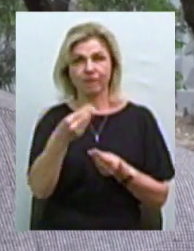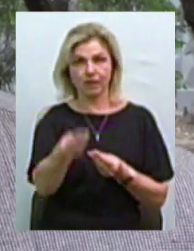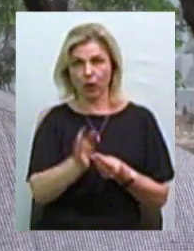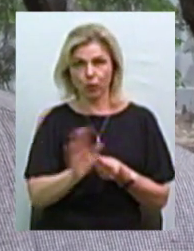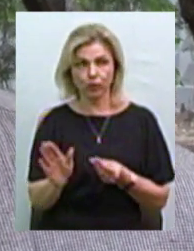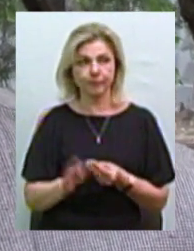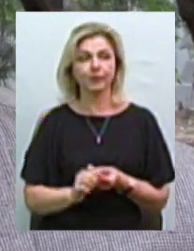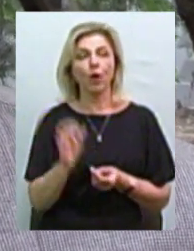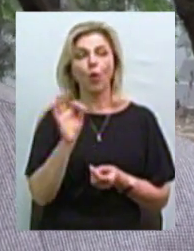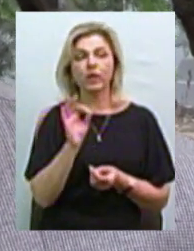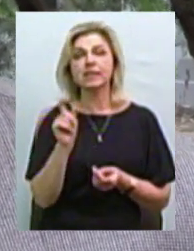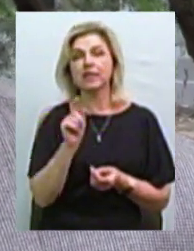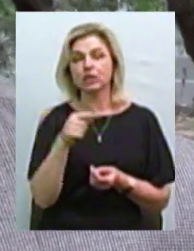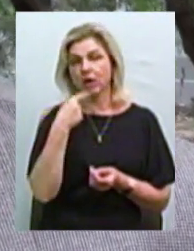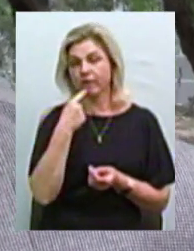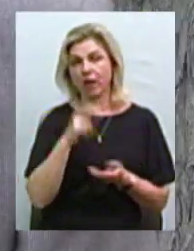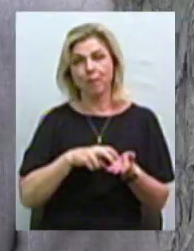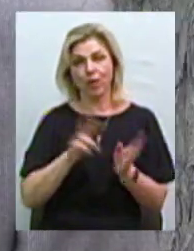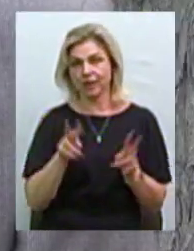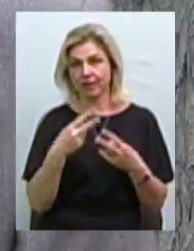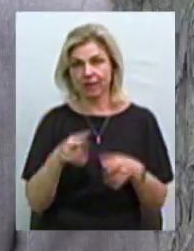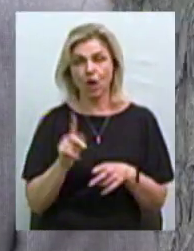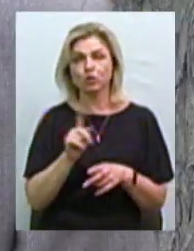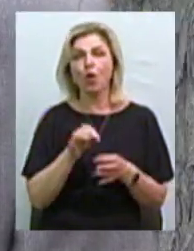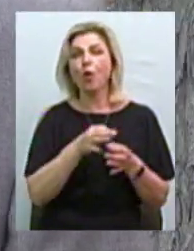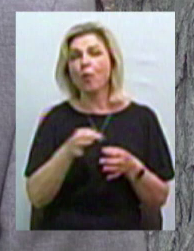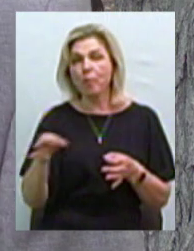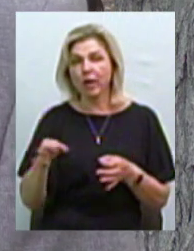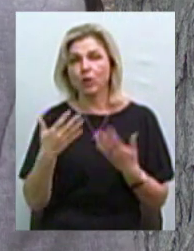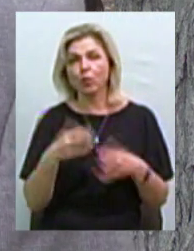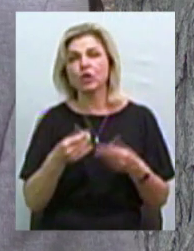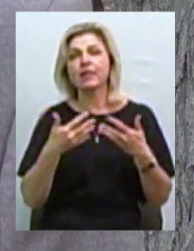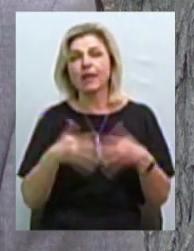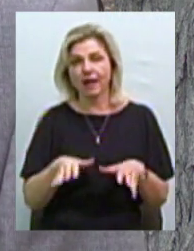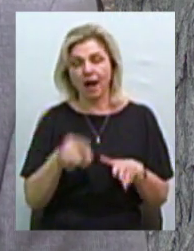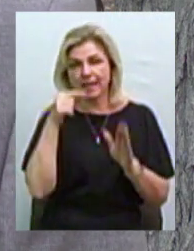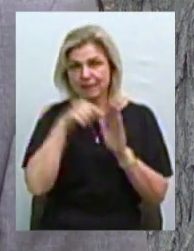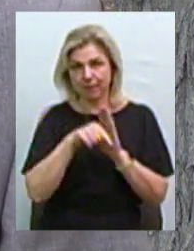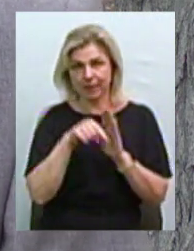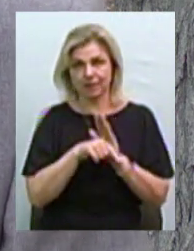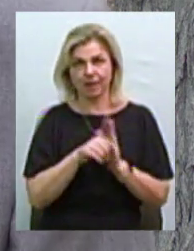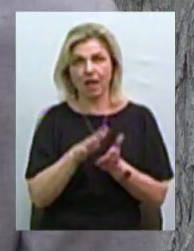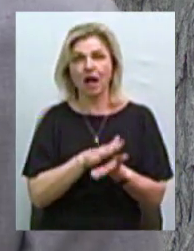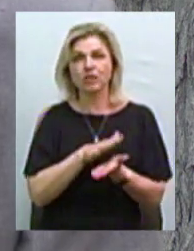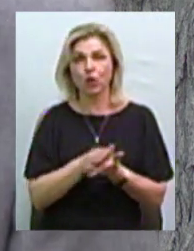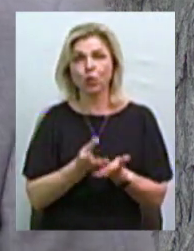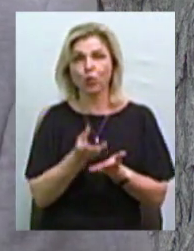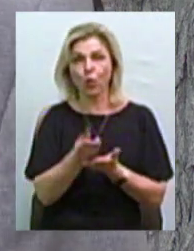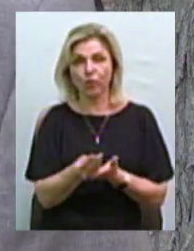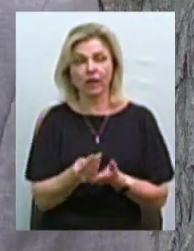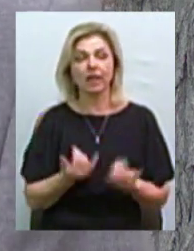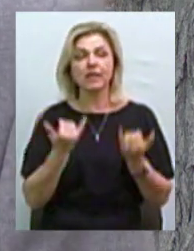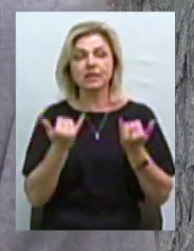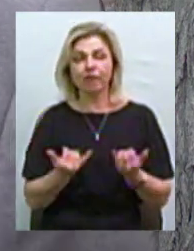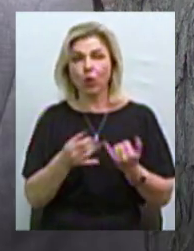Зінченко говорить, боятися нічого, адже дрібна копійчина втратила розрахунковий сенс. Сьогодні фактично вона вже